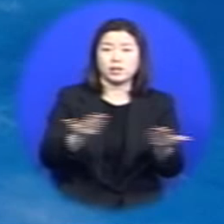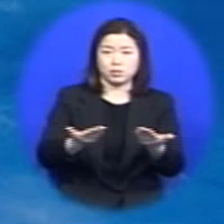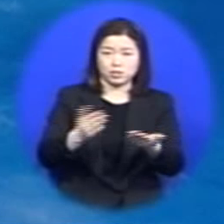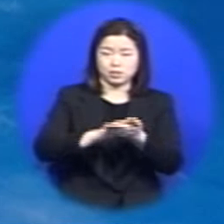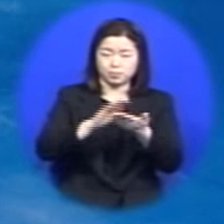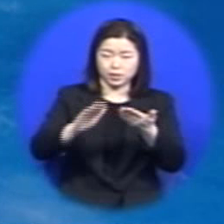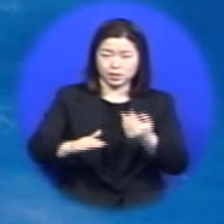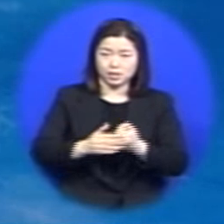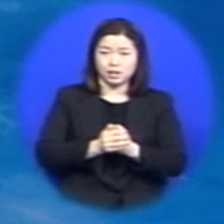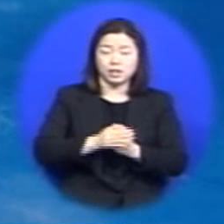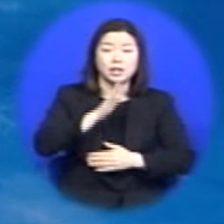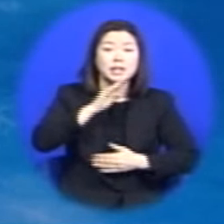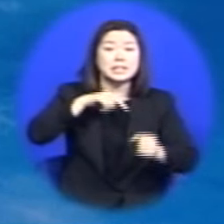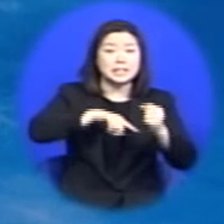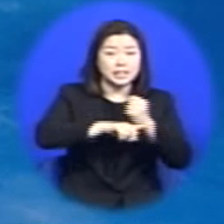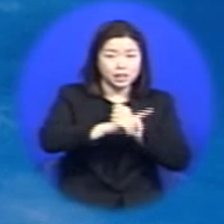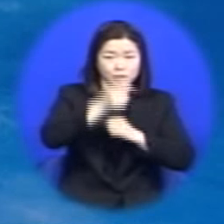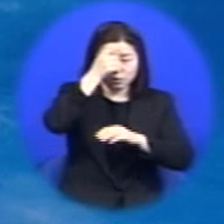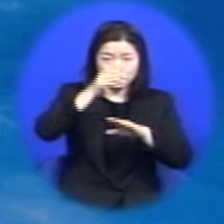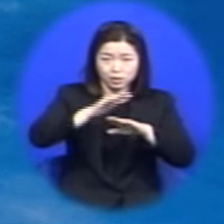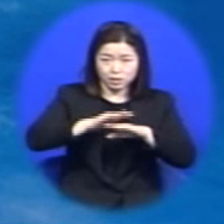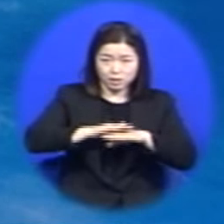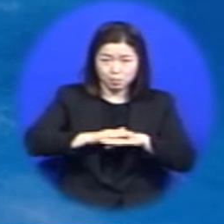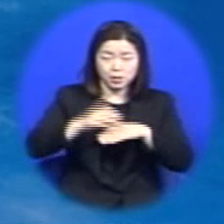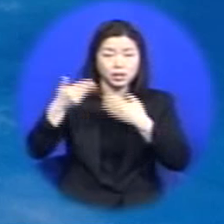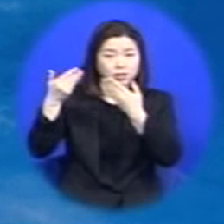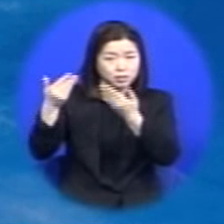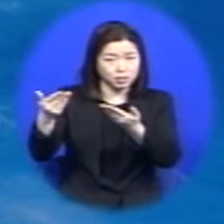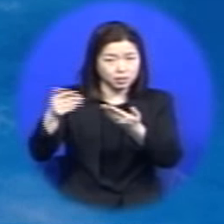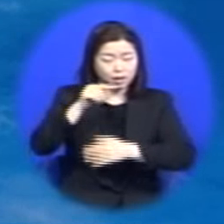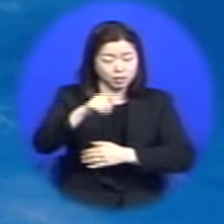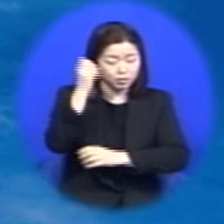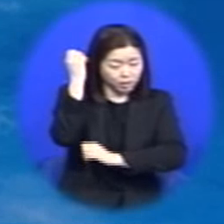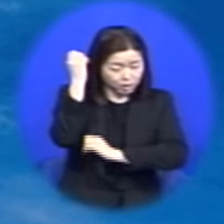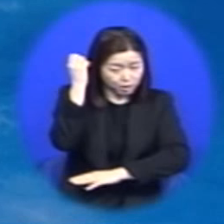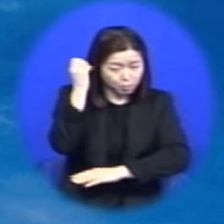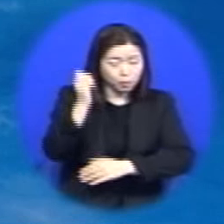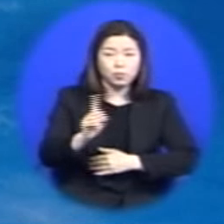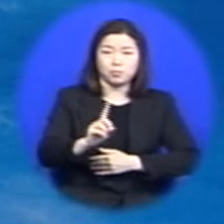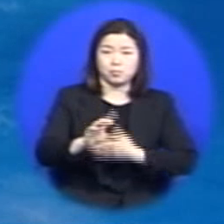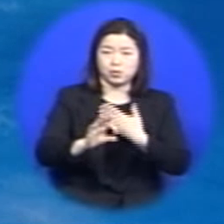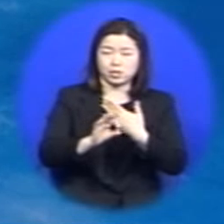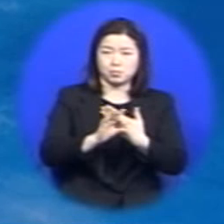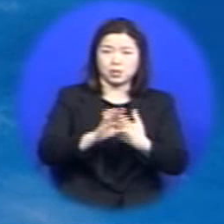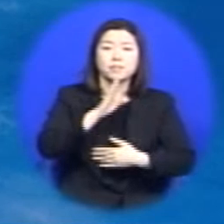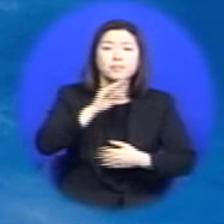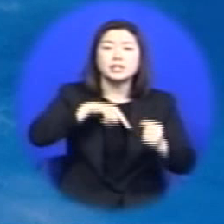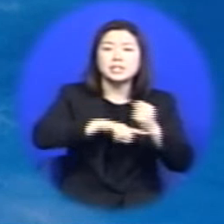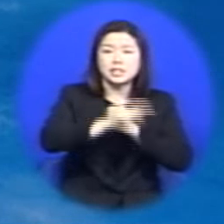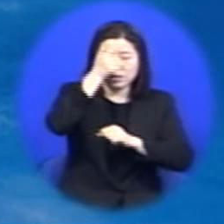자, 진리로 예배하라고 하는 것에 비추어 보면 또 중요한 게 빠졌습니다. 진리로